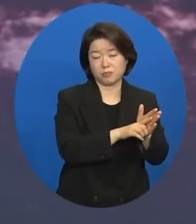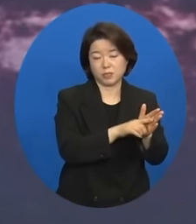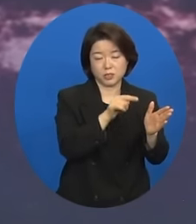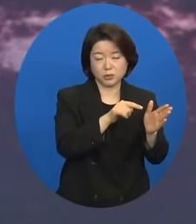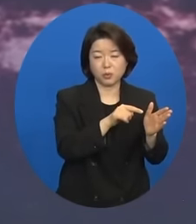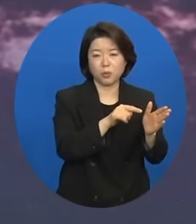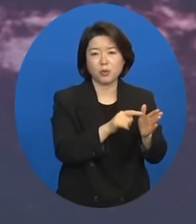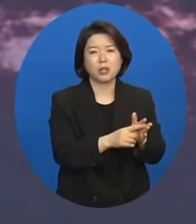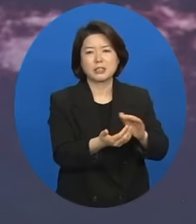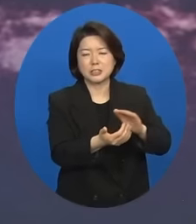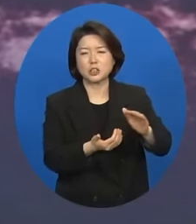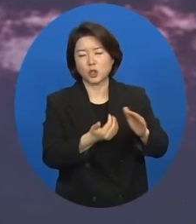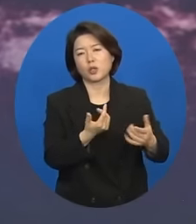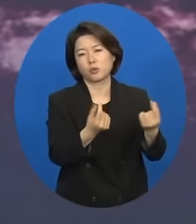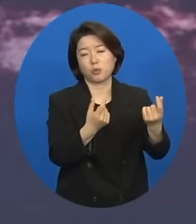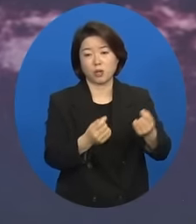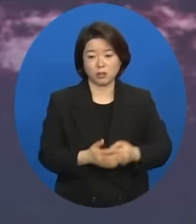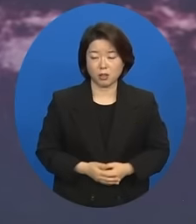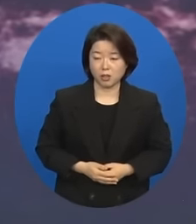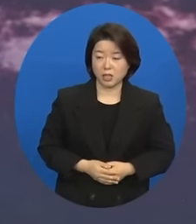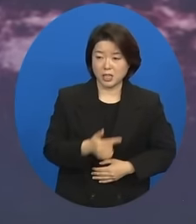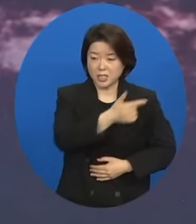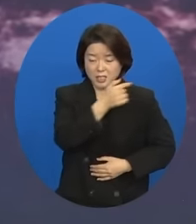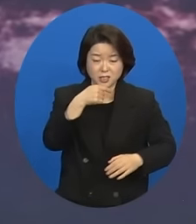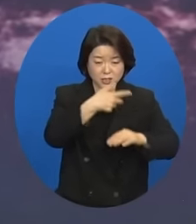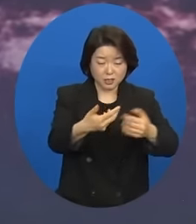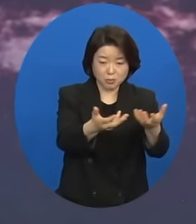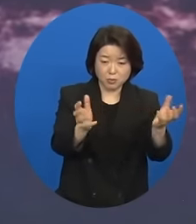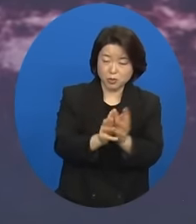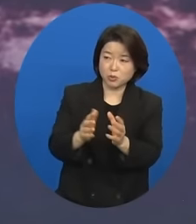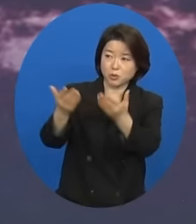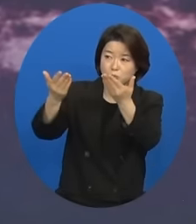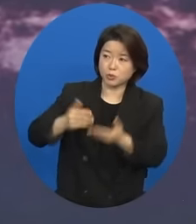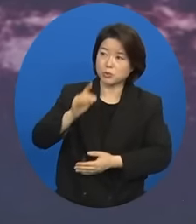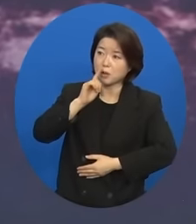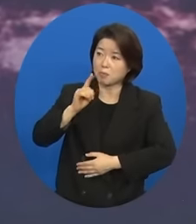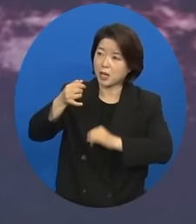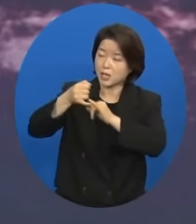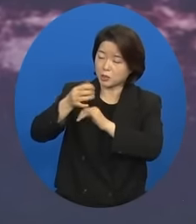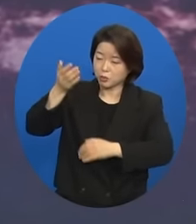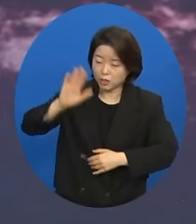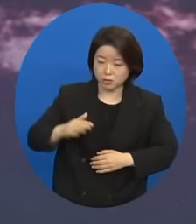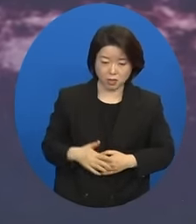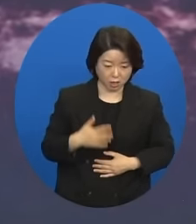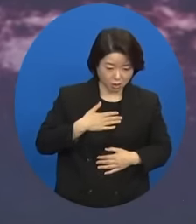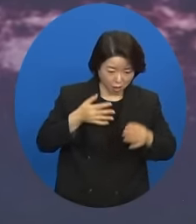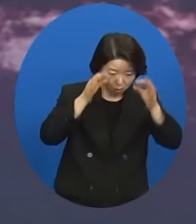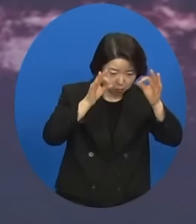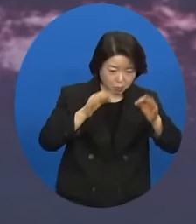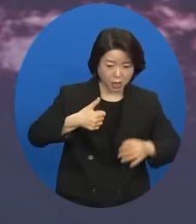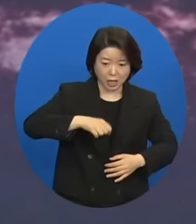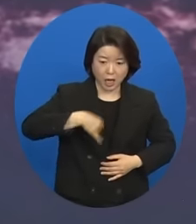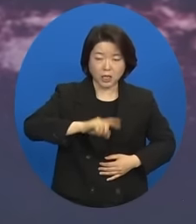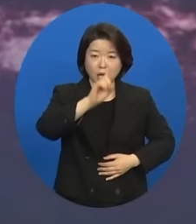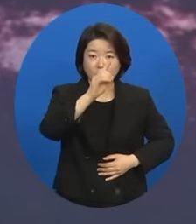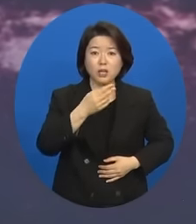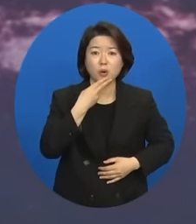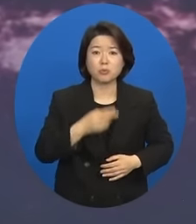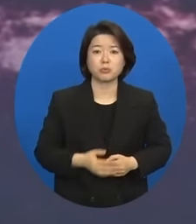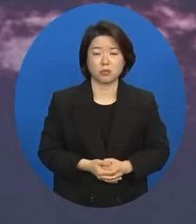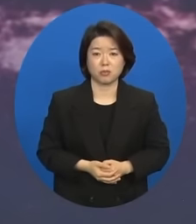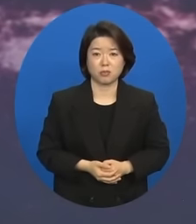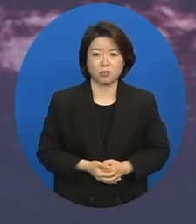하면서 자식 하나 없는데 무슨 큰 민족이냐 이거죠 이것이 아브라함이 겪었던 일인데 야곱도 손자도